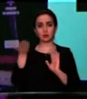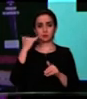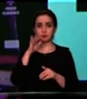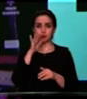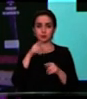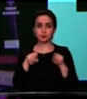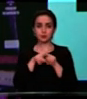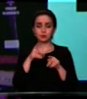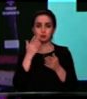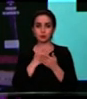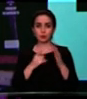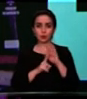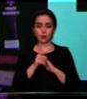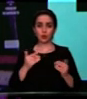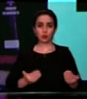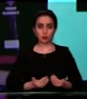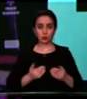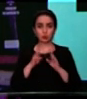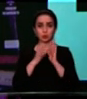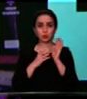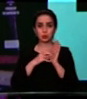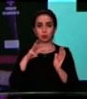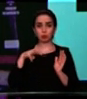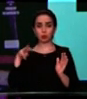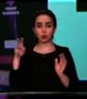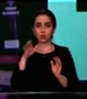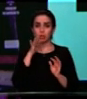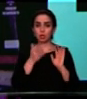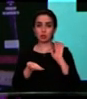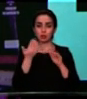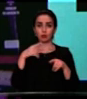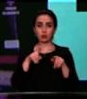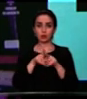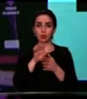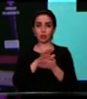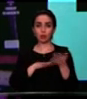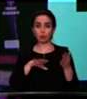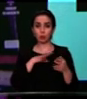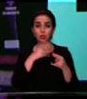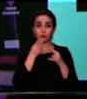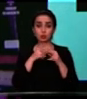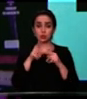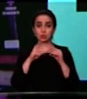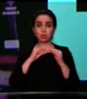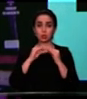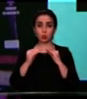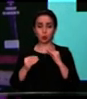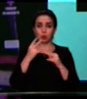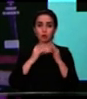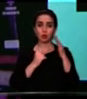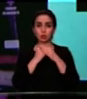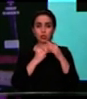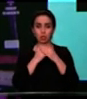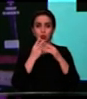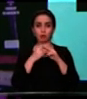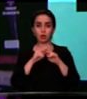hayotga keladigan bo'lsak, ushbu era 900 million yil davom etgan. Eraning qatlamlari yuqori bosim va